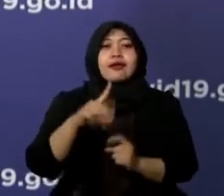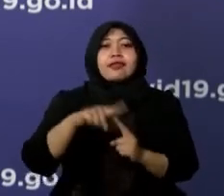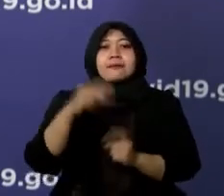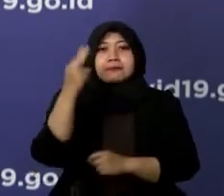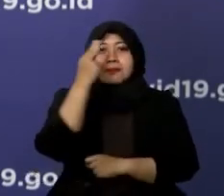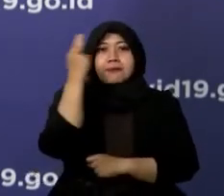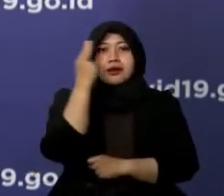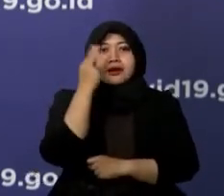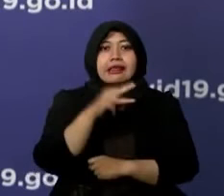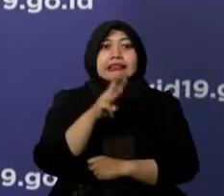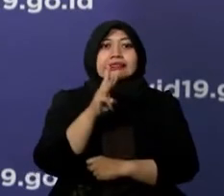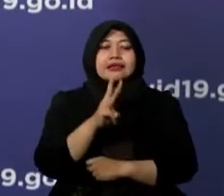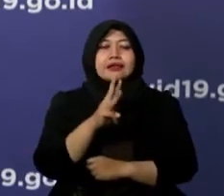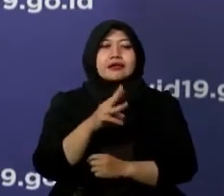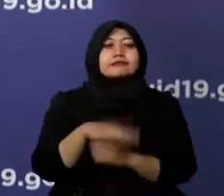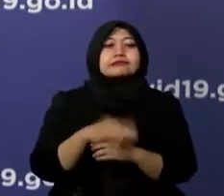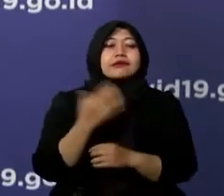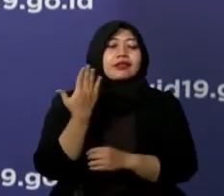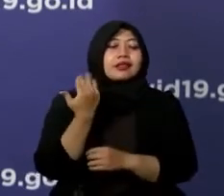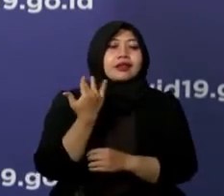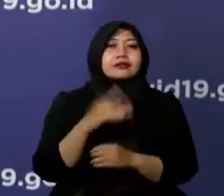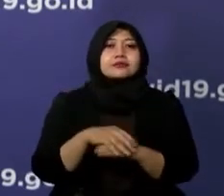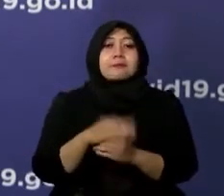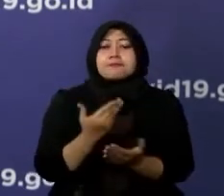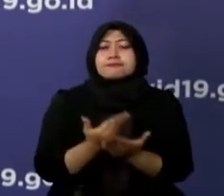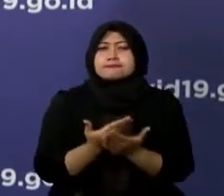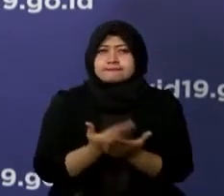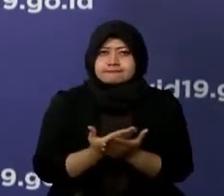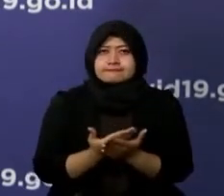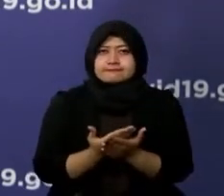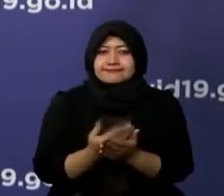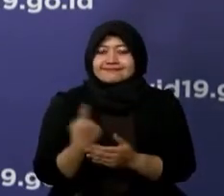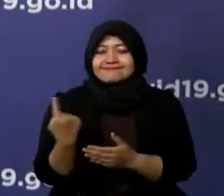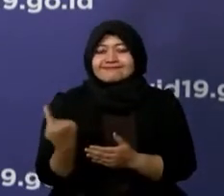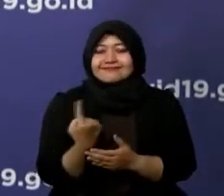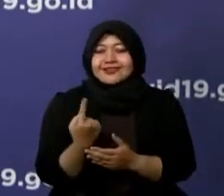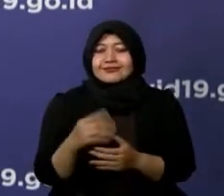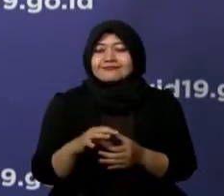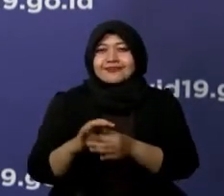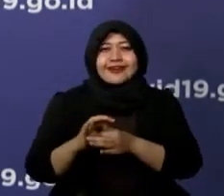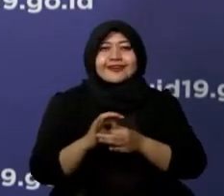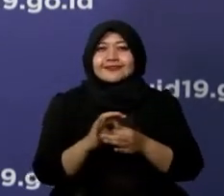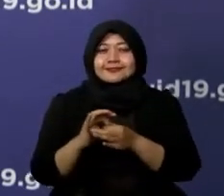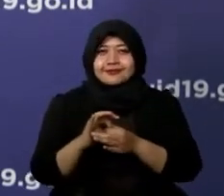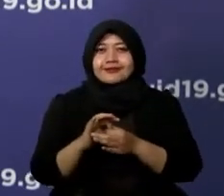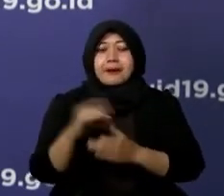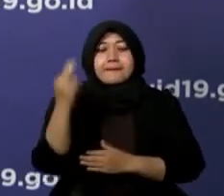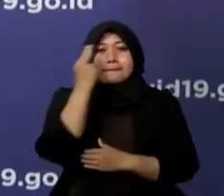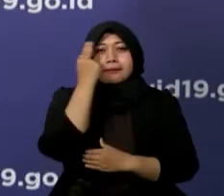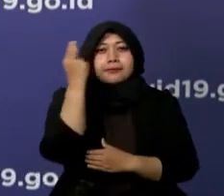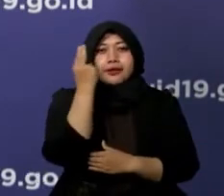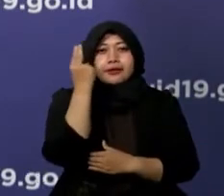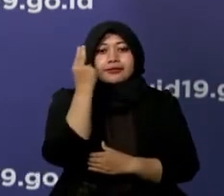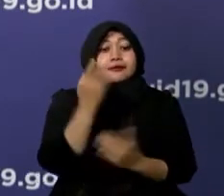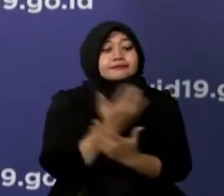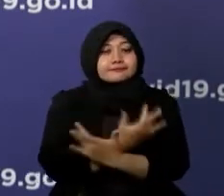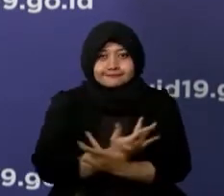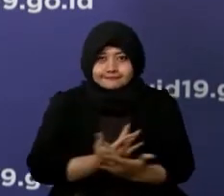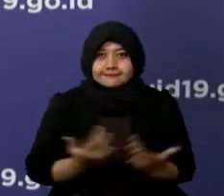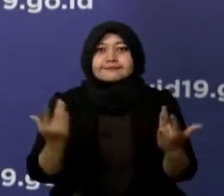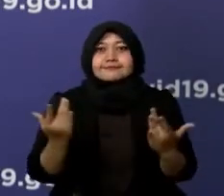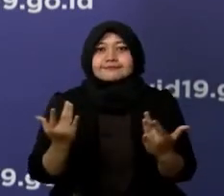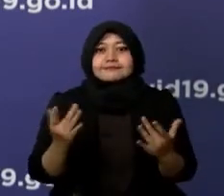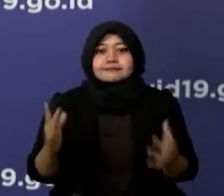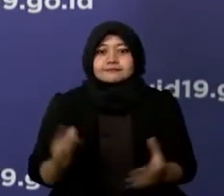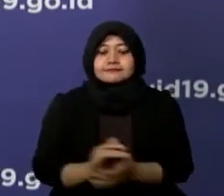dan lakukan 3 jurus jitu di atas. Sebagai bukti, kita saling bergotong royong. Pemerintah dan